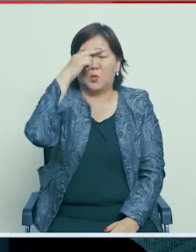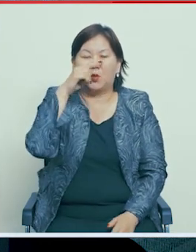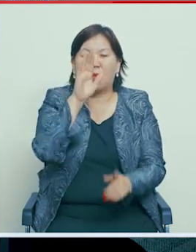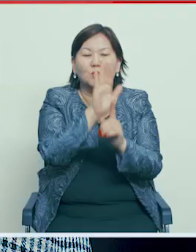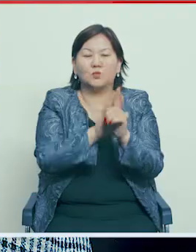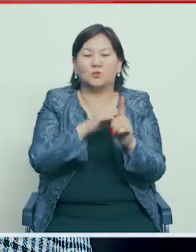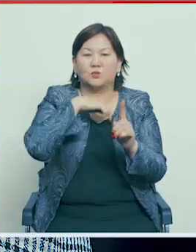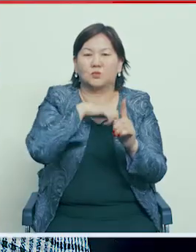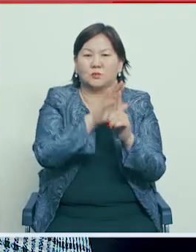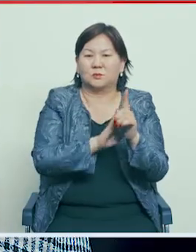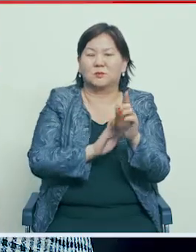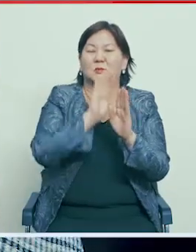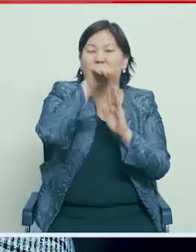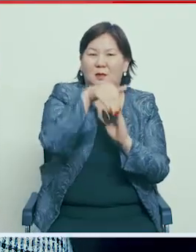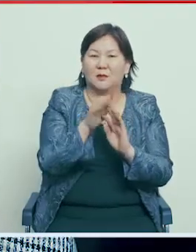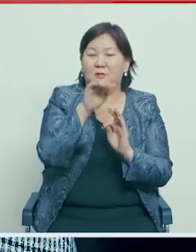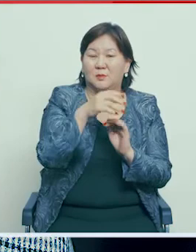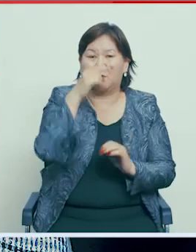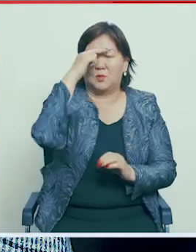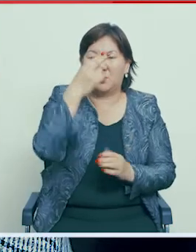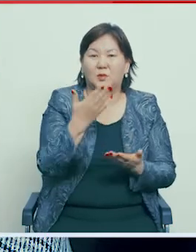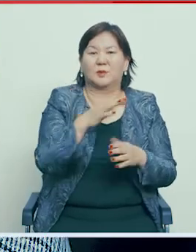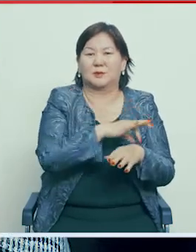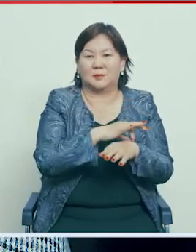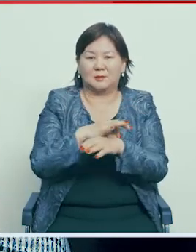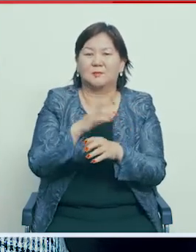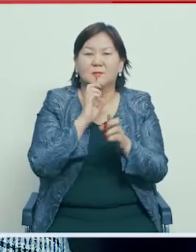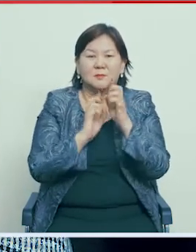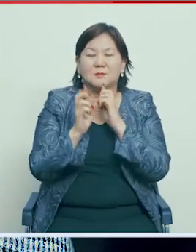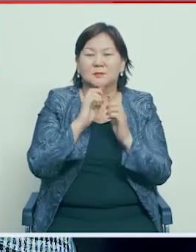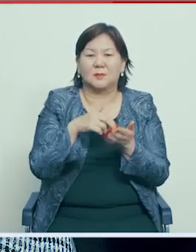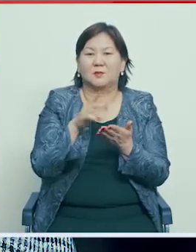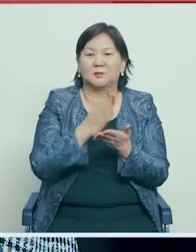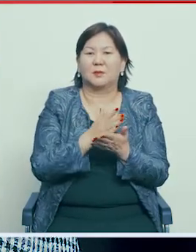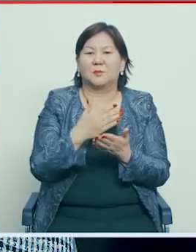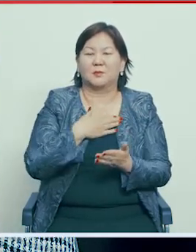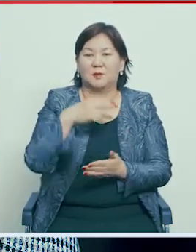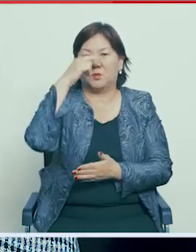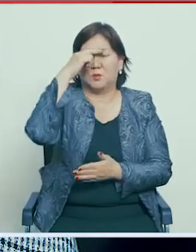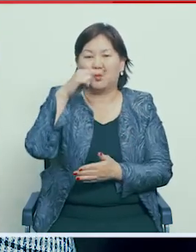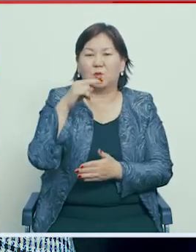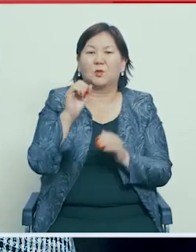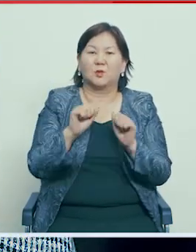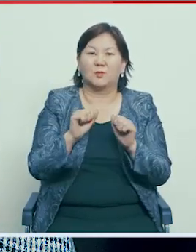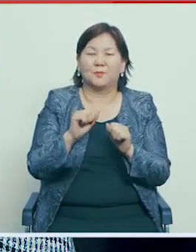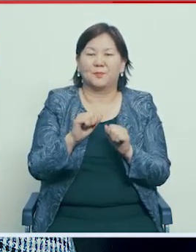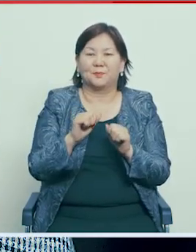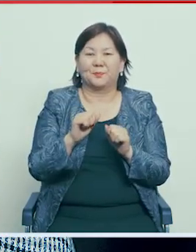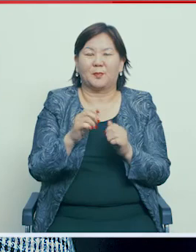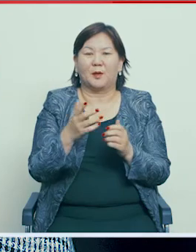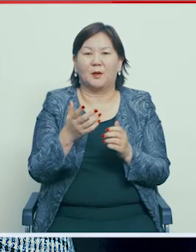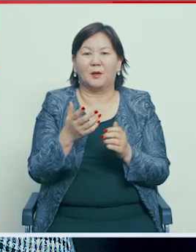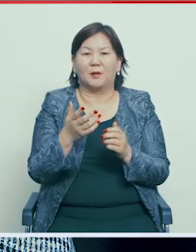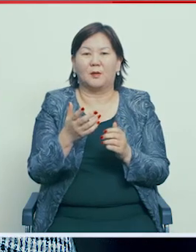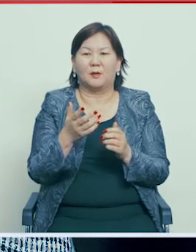сэтгэлээр л би өнөөдрийг ингээд даван туулаад энэ хүүгээ тэгэл ингээд түшээл тулаад явж байгаа тий. Тэгээд миний хүү болохоор айгүй тийм юу